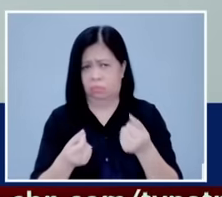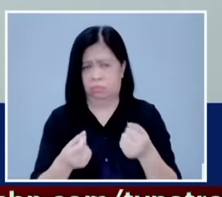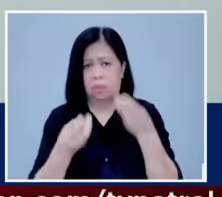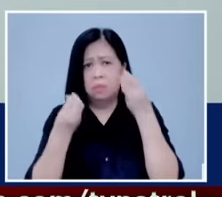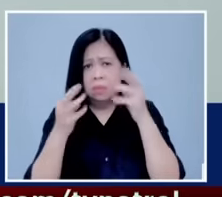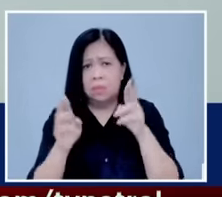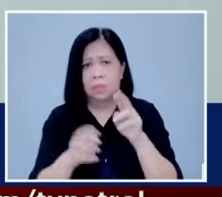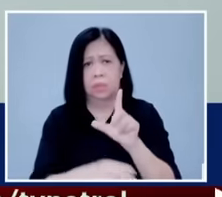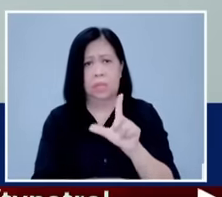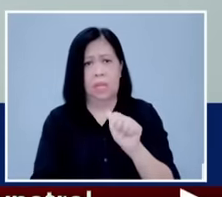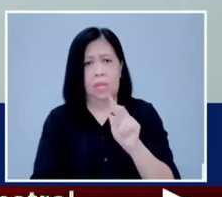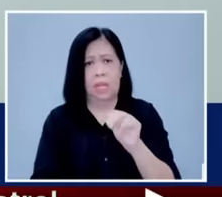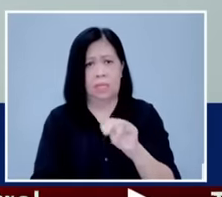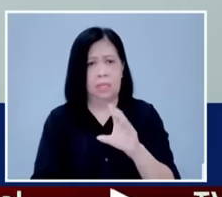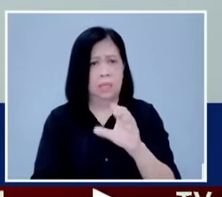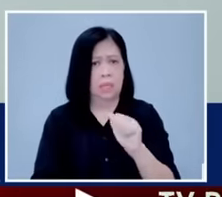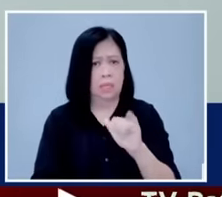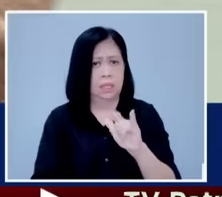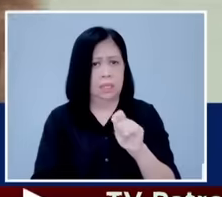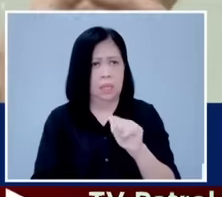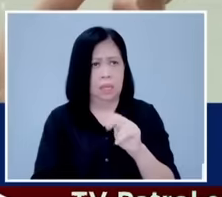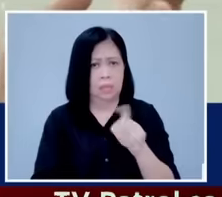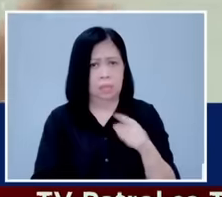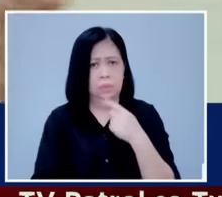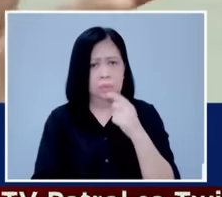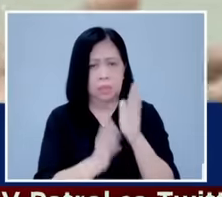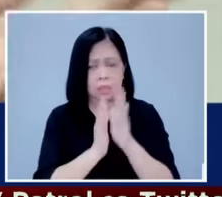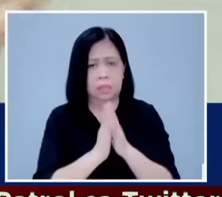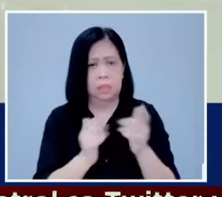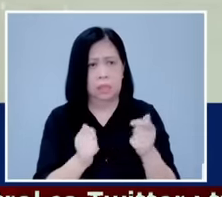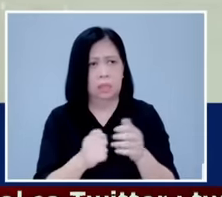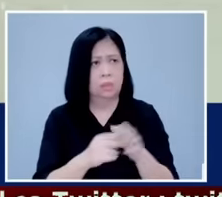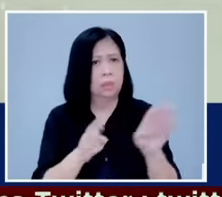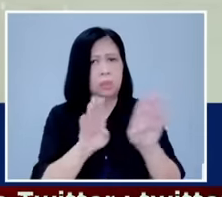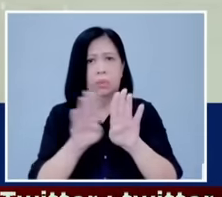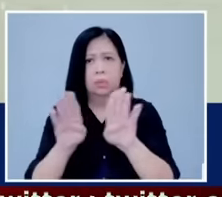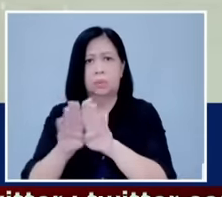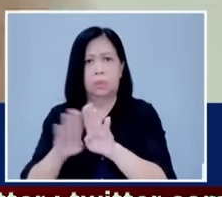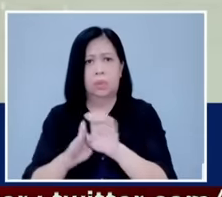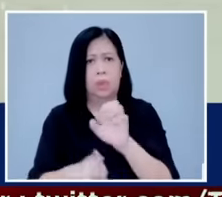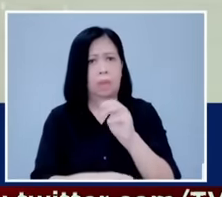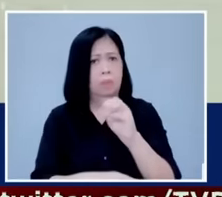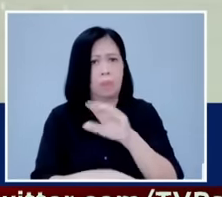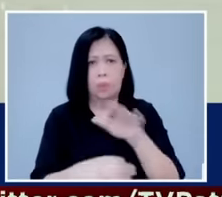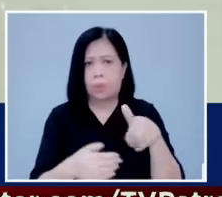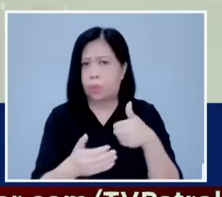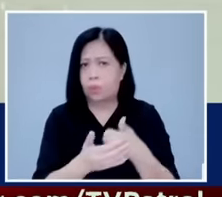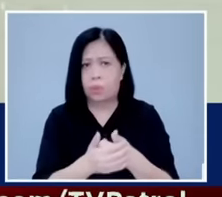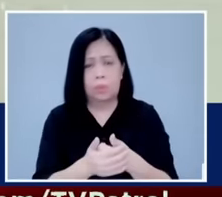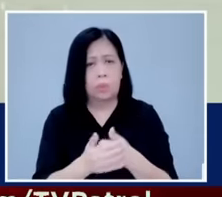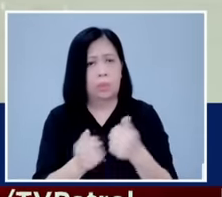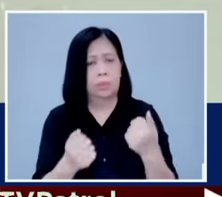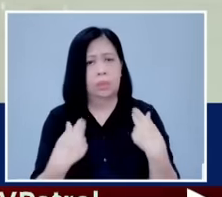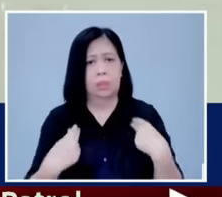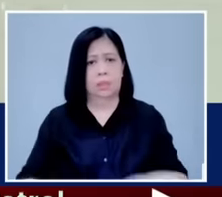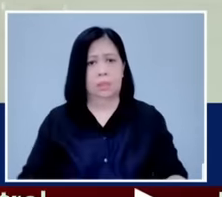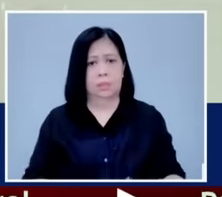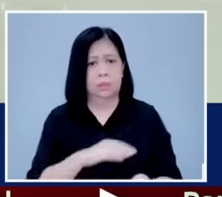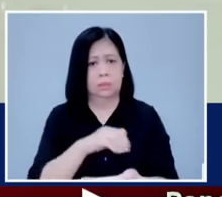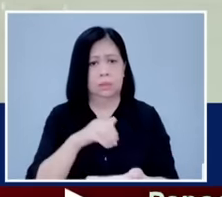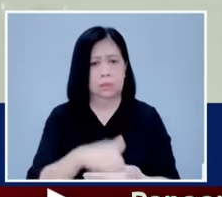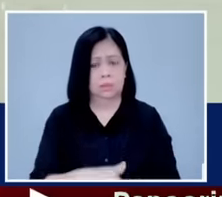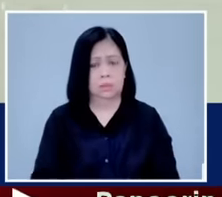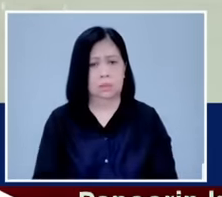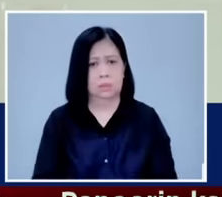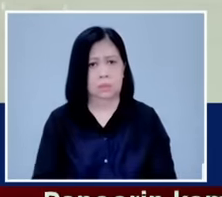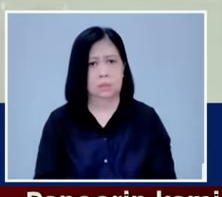Lani Cayetano yung hiling ng mga tao. Close na po lahat ng Embo-Embo. Close na po yung mga health center.